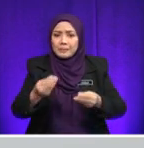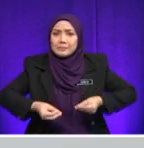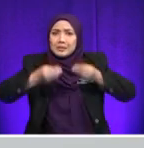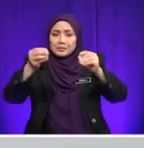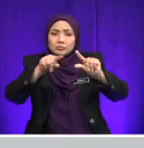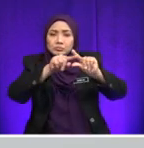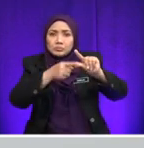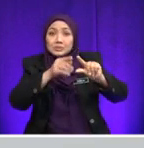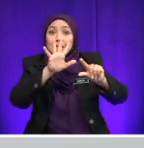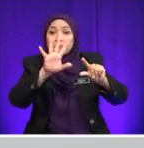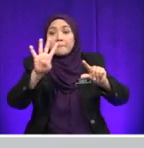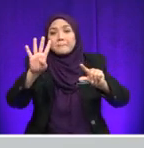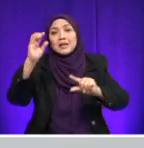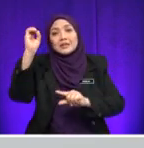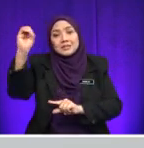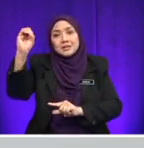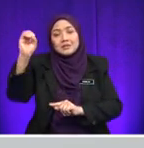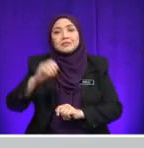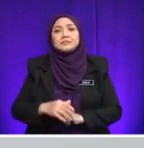54 derajat